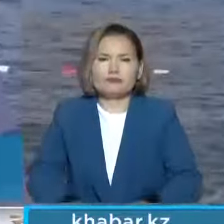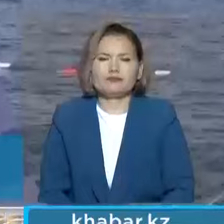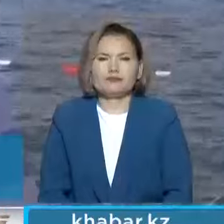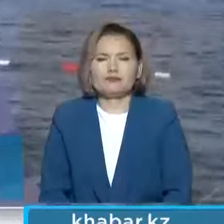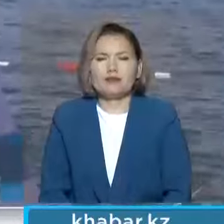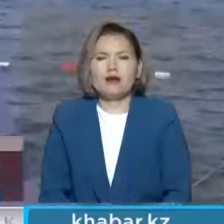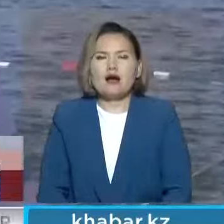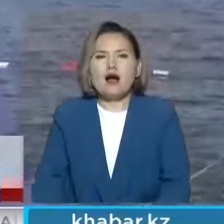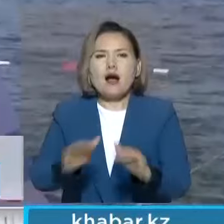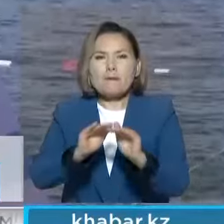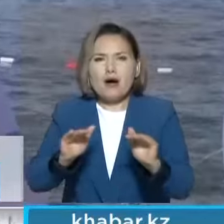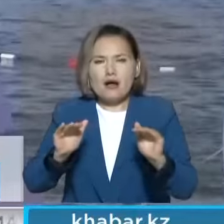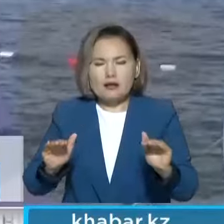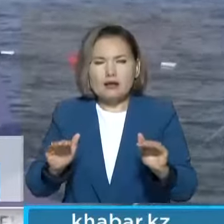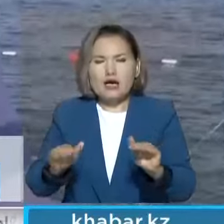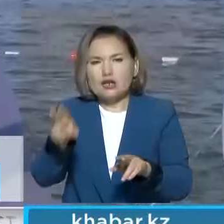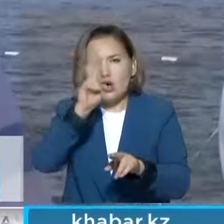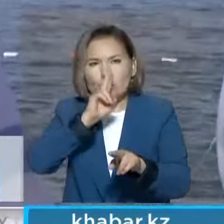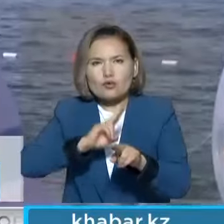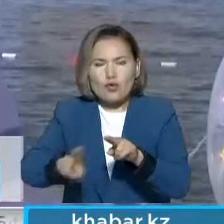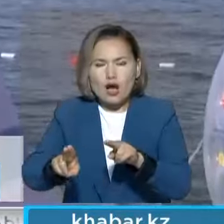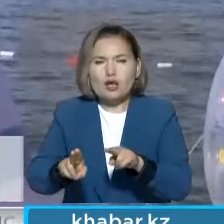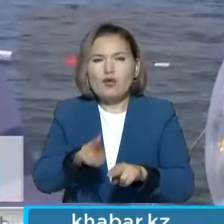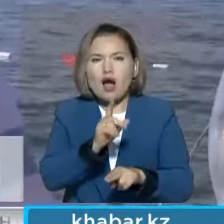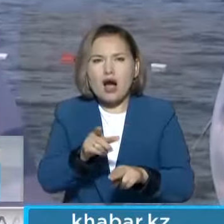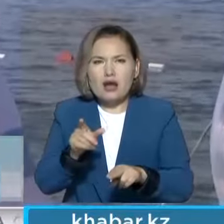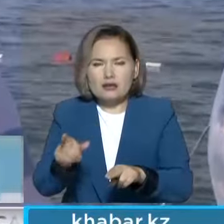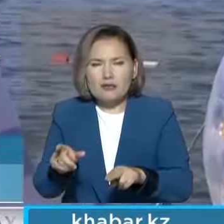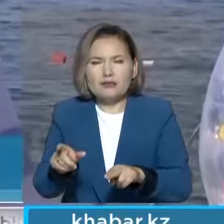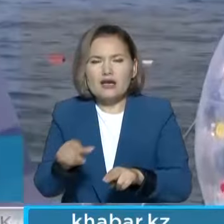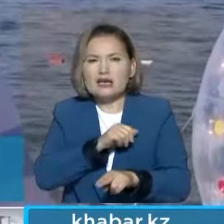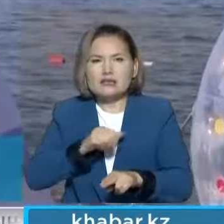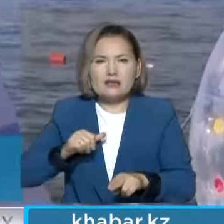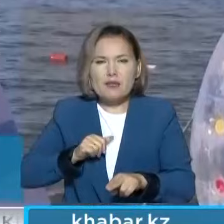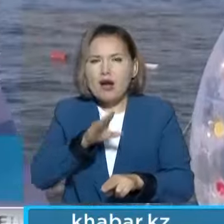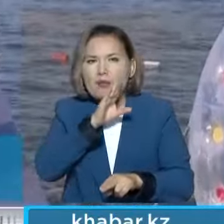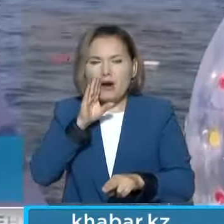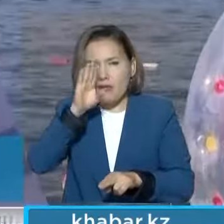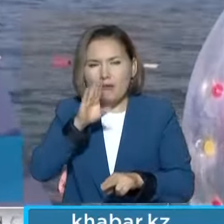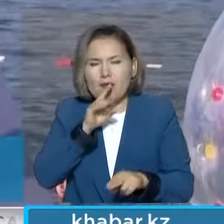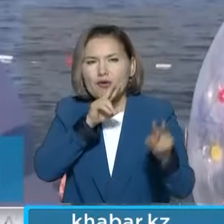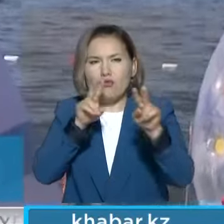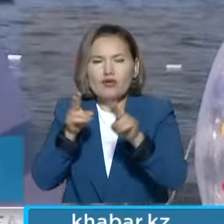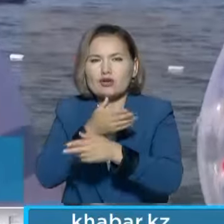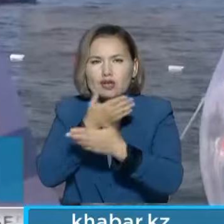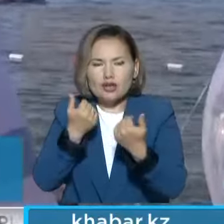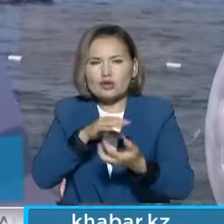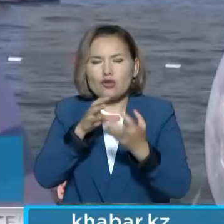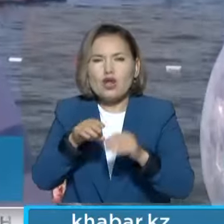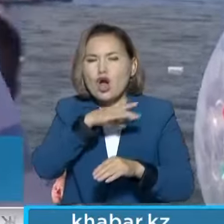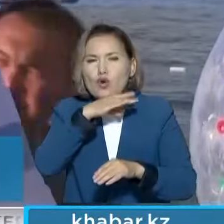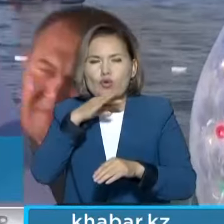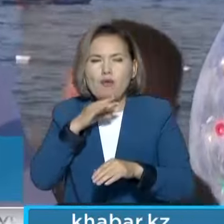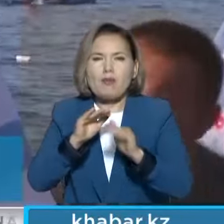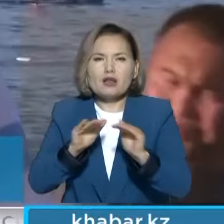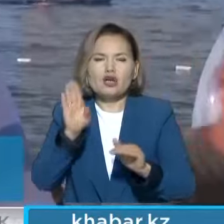Негізі балалардың жоғалуын себебі ата-анасы адам санын көбеюіне байланысты көп мән бермейді, баласына қарамайды, содан көп балалар